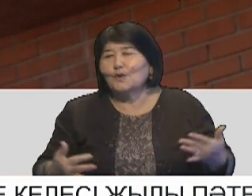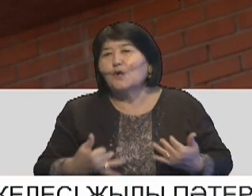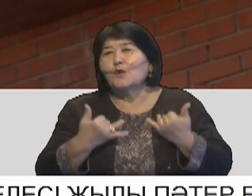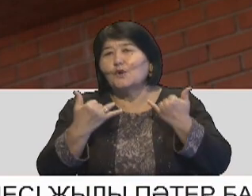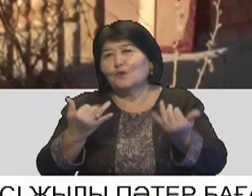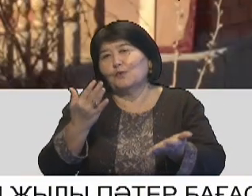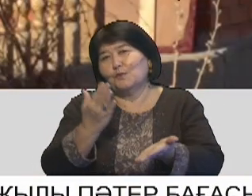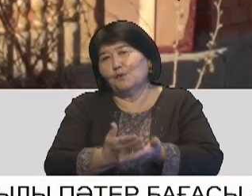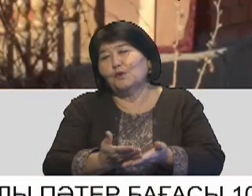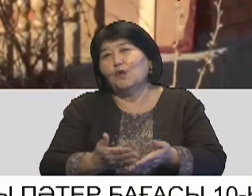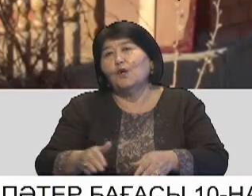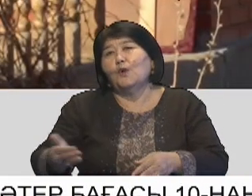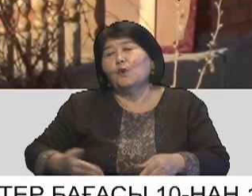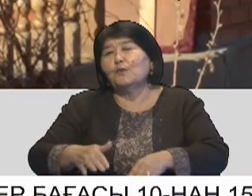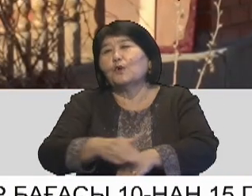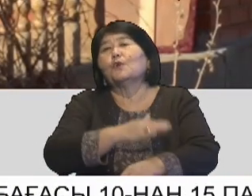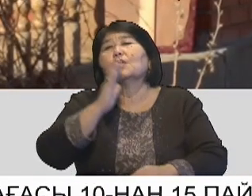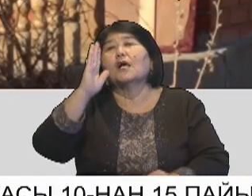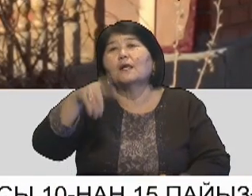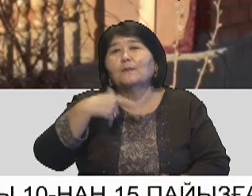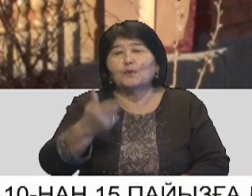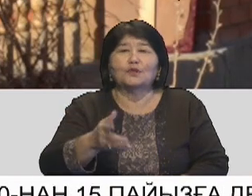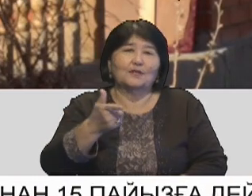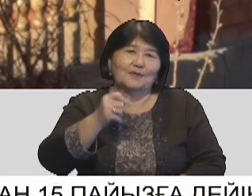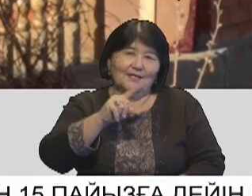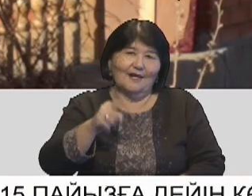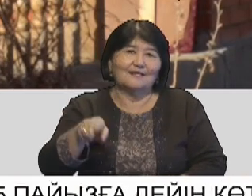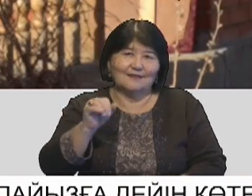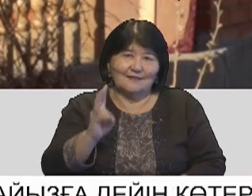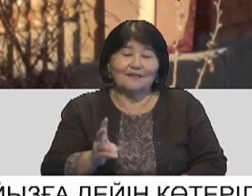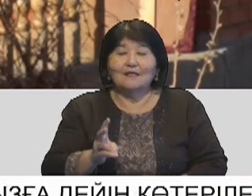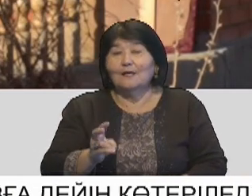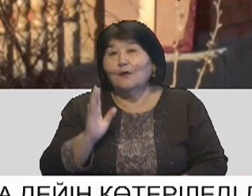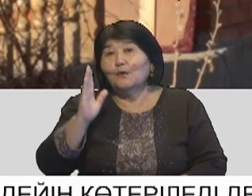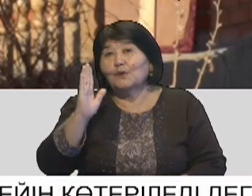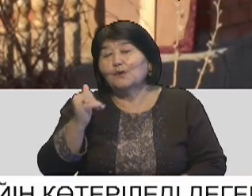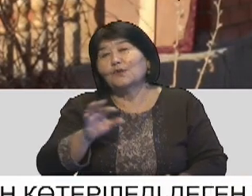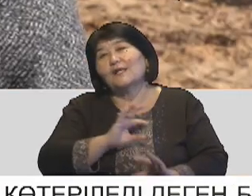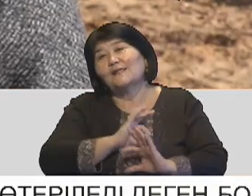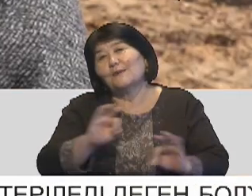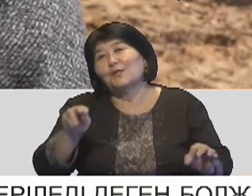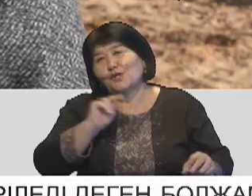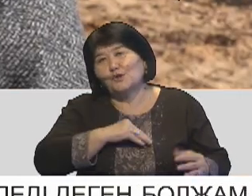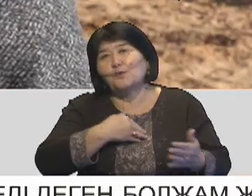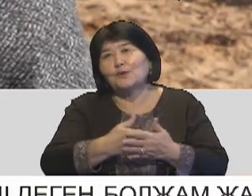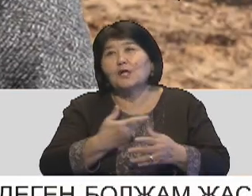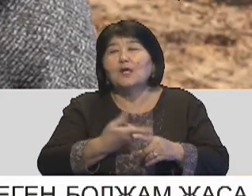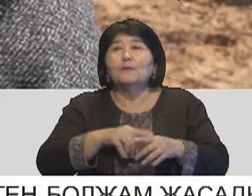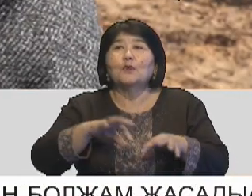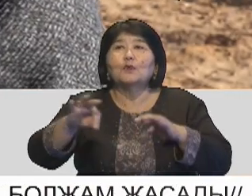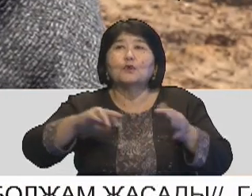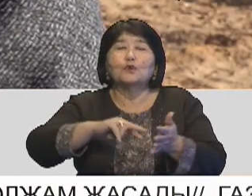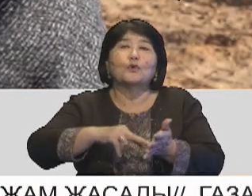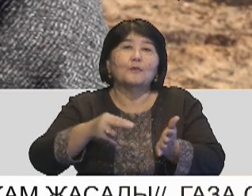болып отыр. Өмір ұзақ болсын дейміз газдың. Құдай қаласа, енді тамаша жұмыс істеп отыр. Бұл жобаның